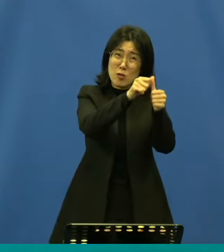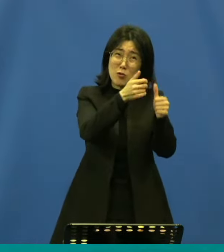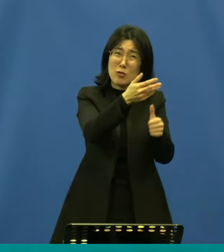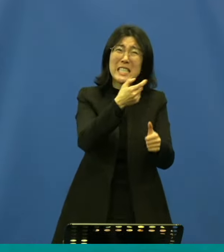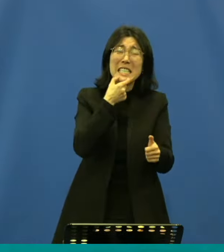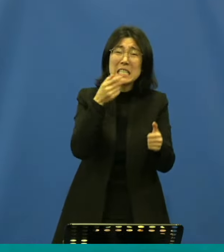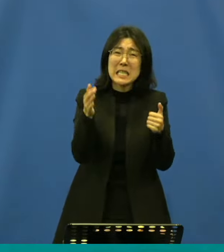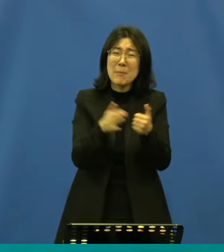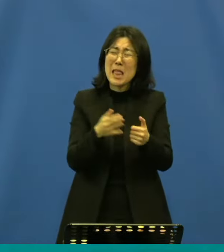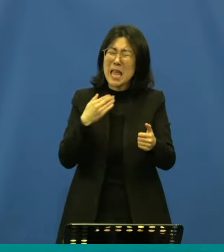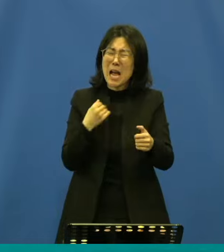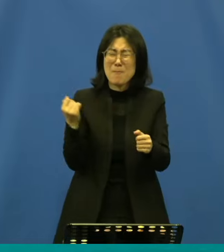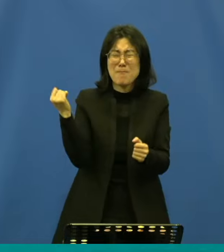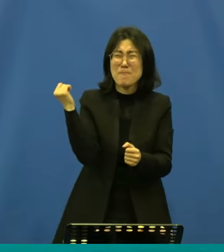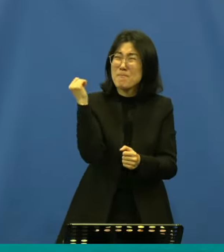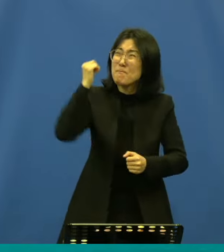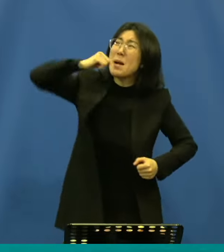정당화하고 있습니다.